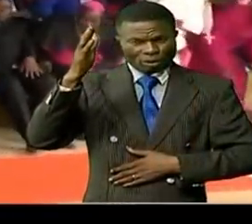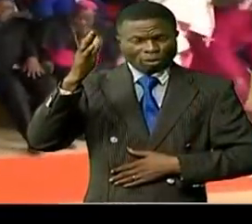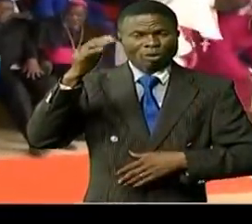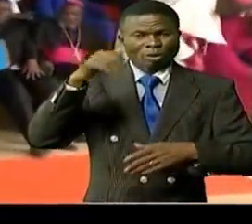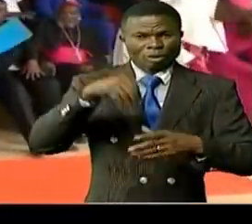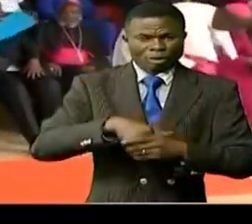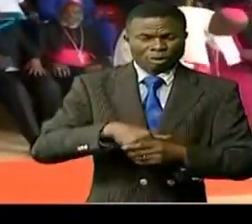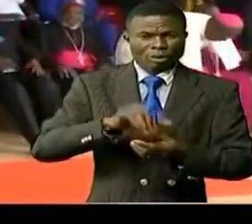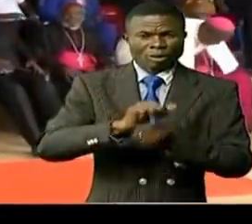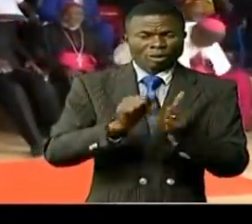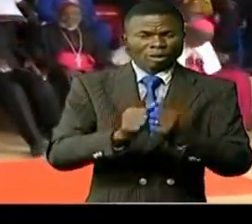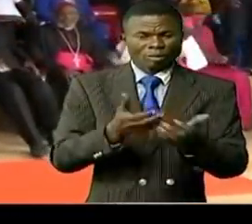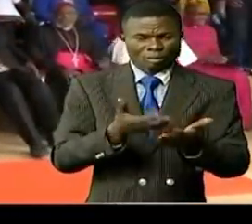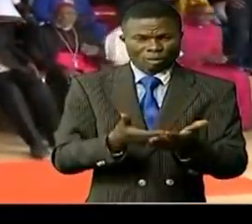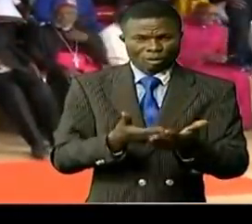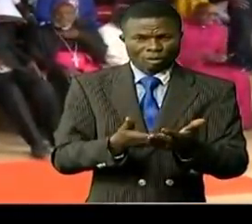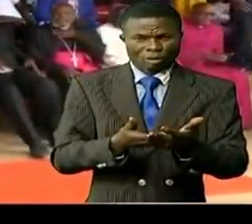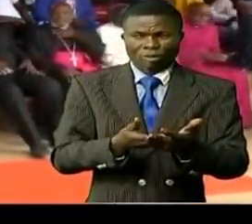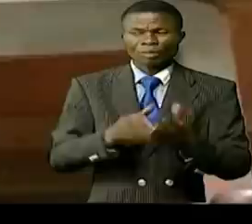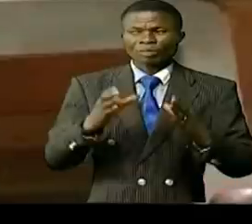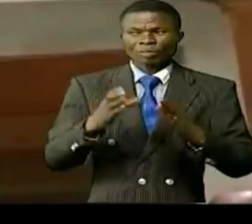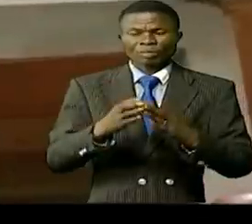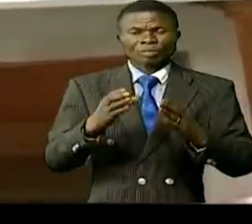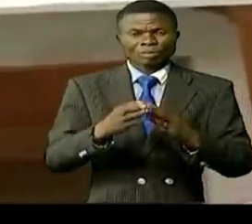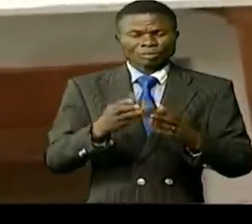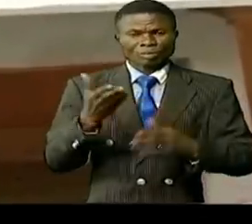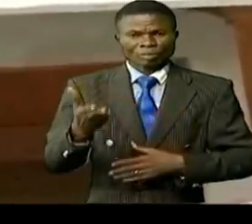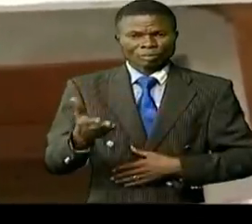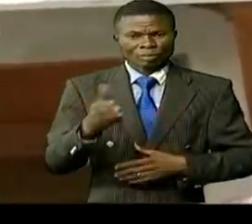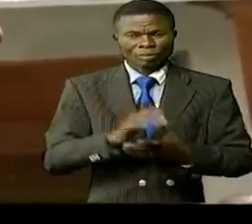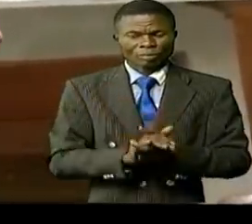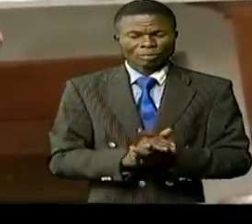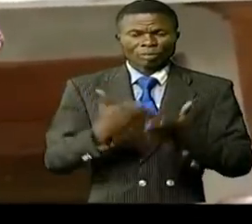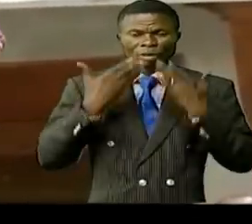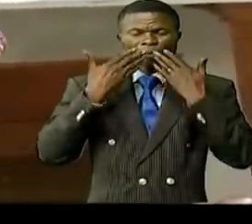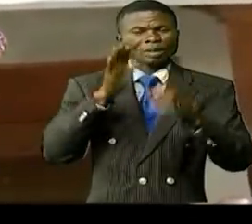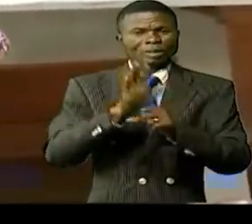porteur à la population du Grand Équateur. Merci Mingi.